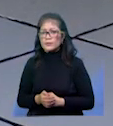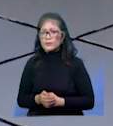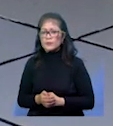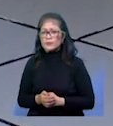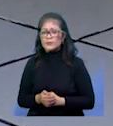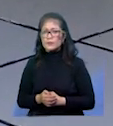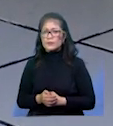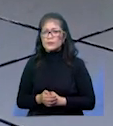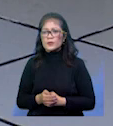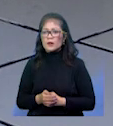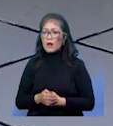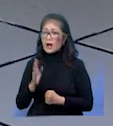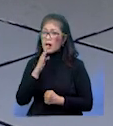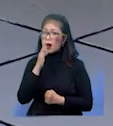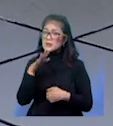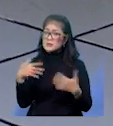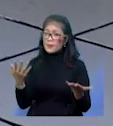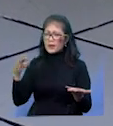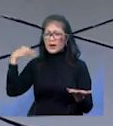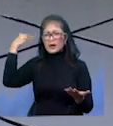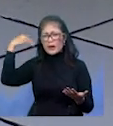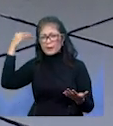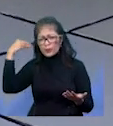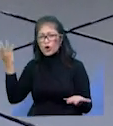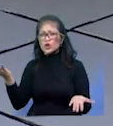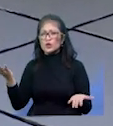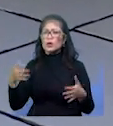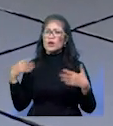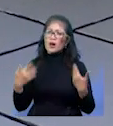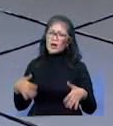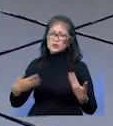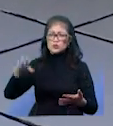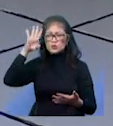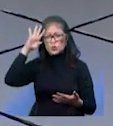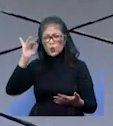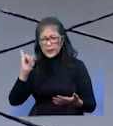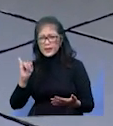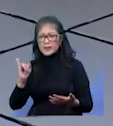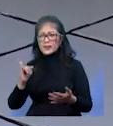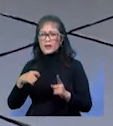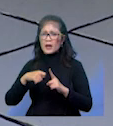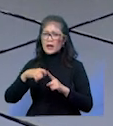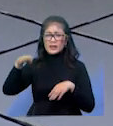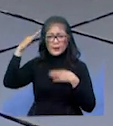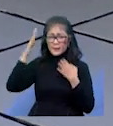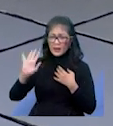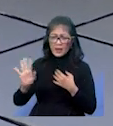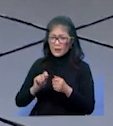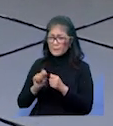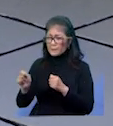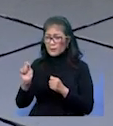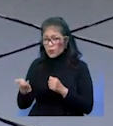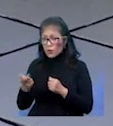alasannya terlalu Repot ya terlalu berambeng gitu ya kalau nggak pakai KTP kan langsung ada uang mama